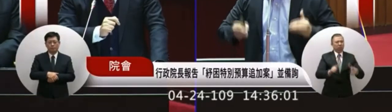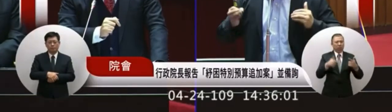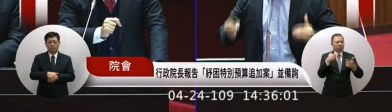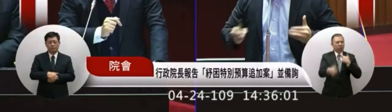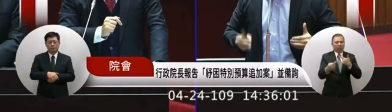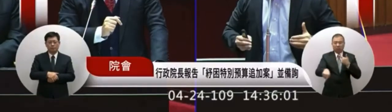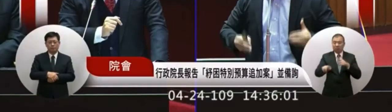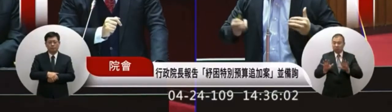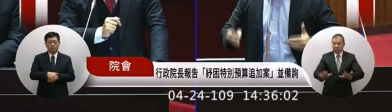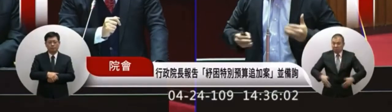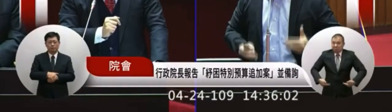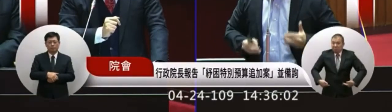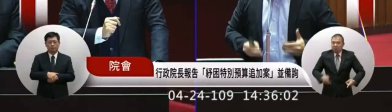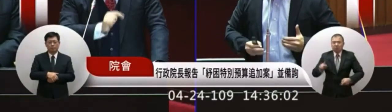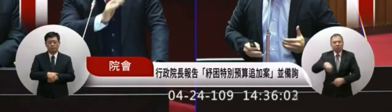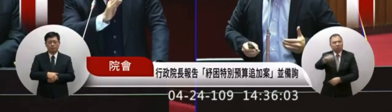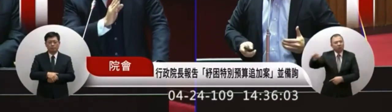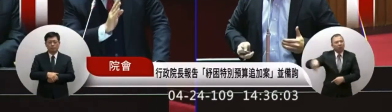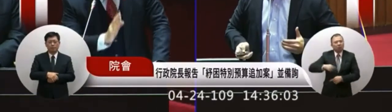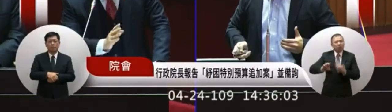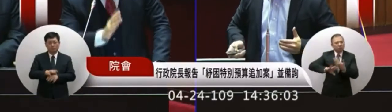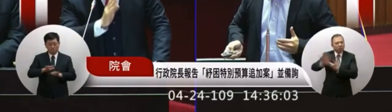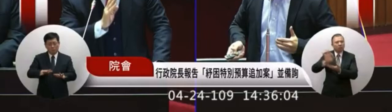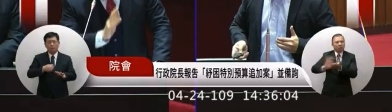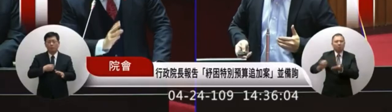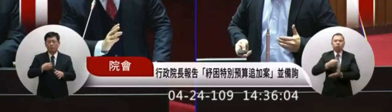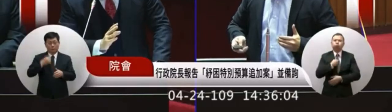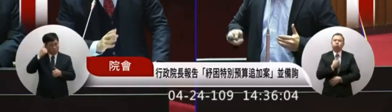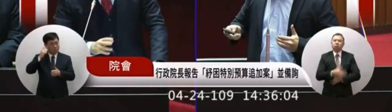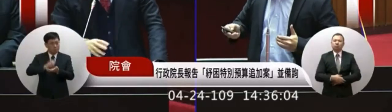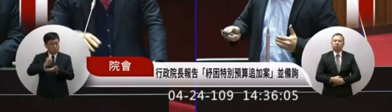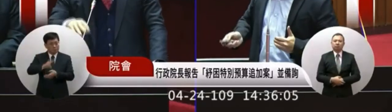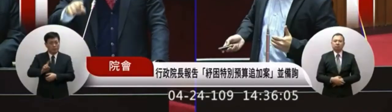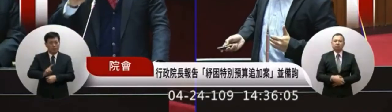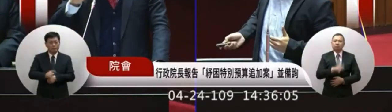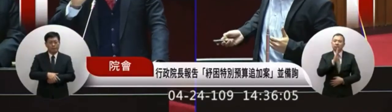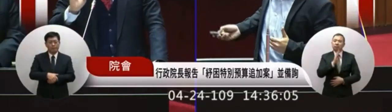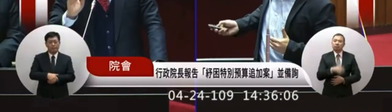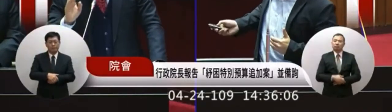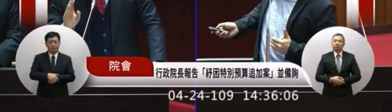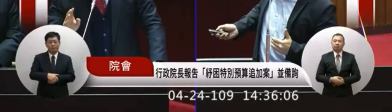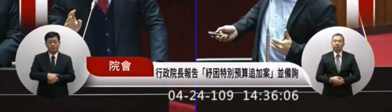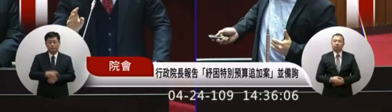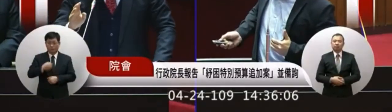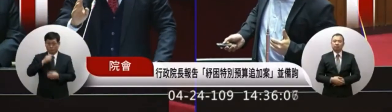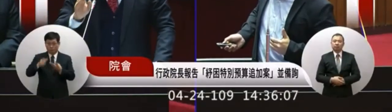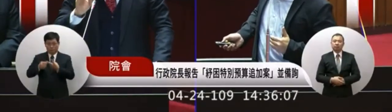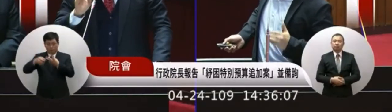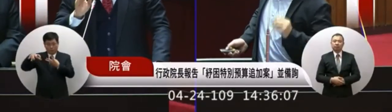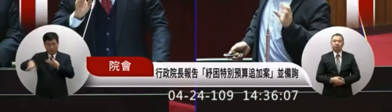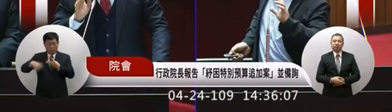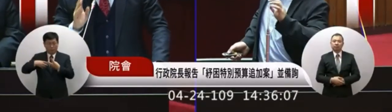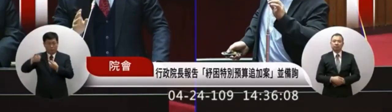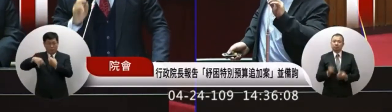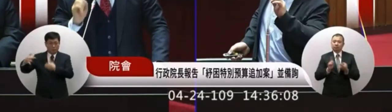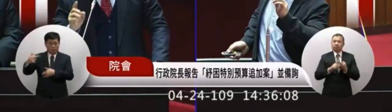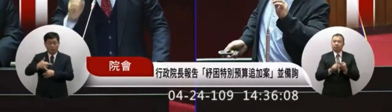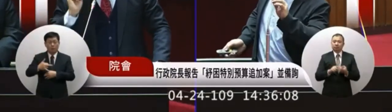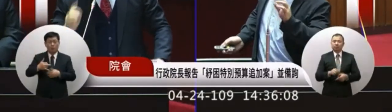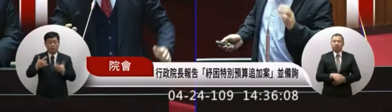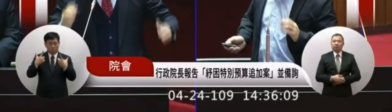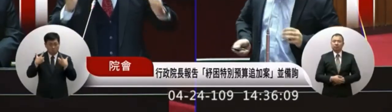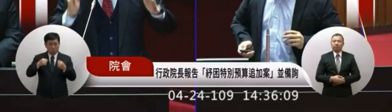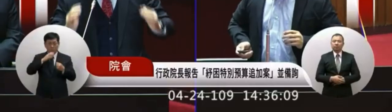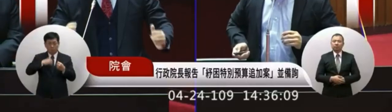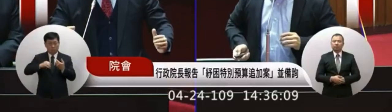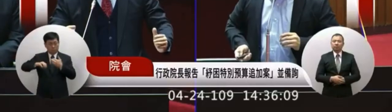阶段还是有很多需要纾困的地方啦。 我意思会报告是讲哦。 其实咱第三地哈，我们这次疫情